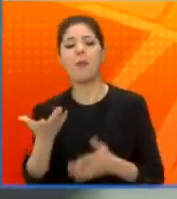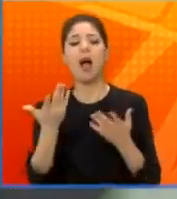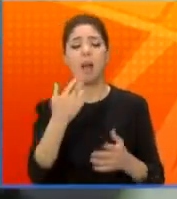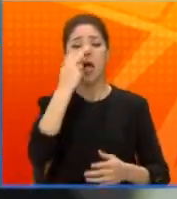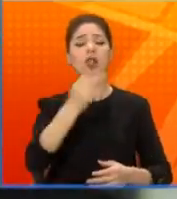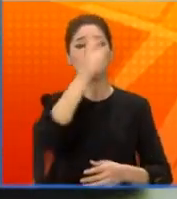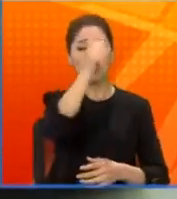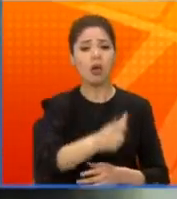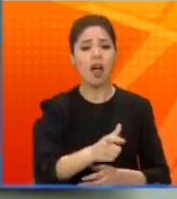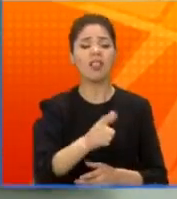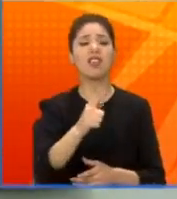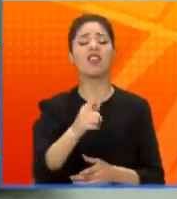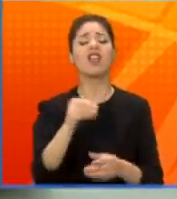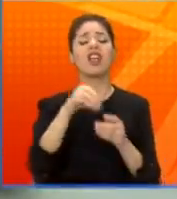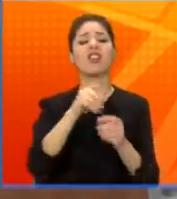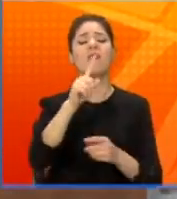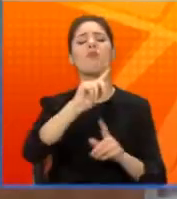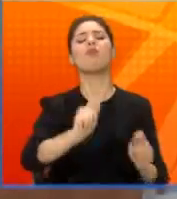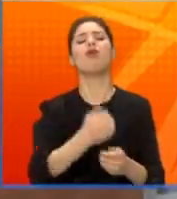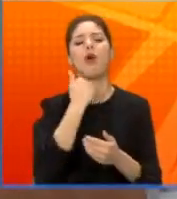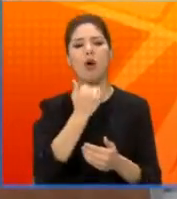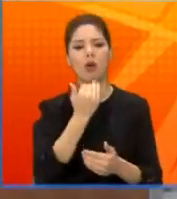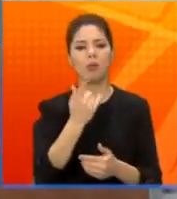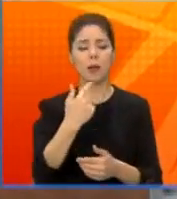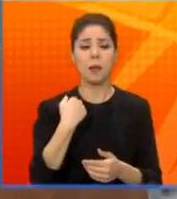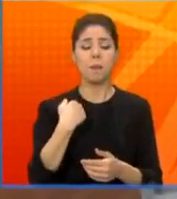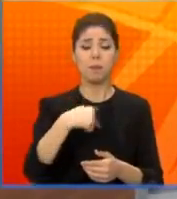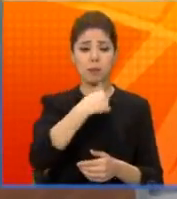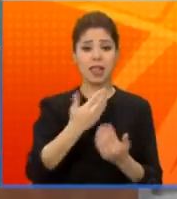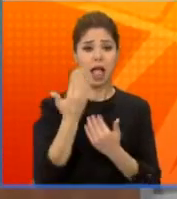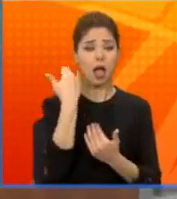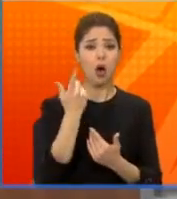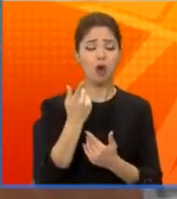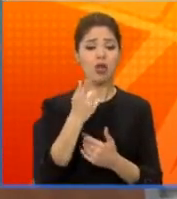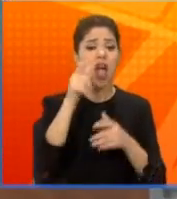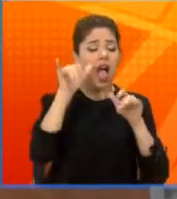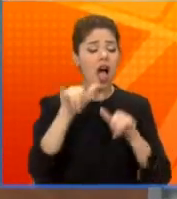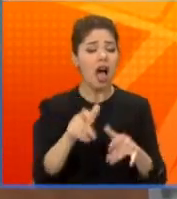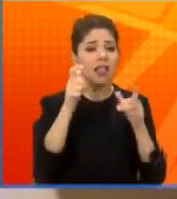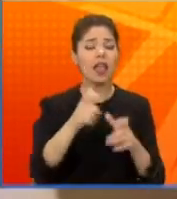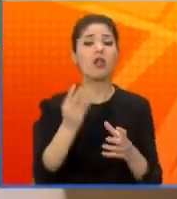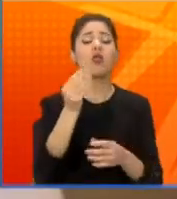henüz dolandırıcılara dair bir iz bulunamadı. Bizden önce aynı yerde çok insanı